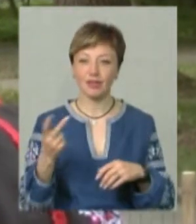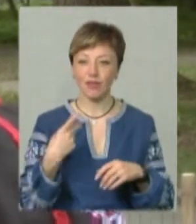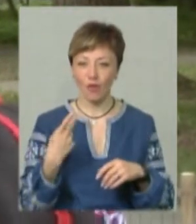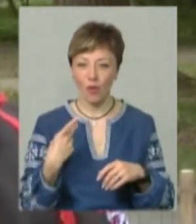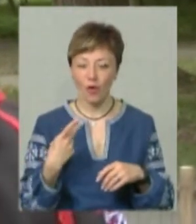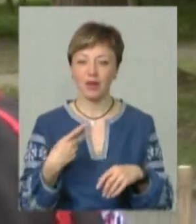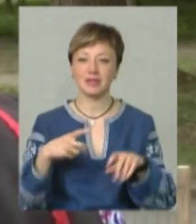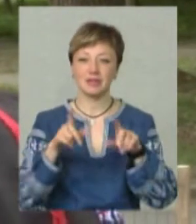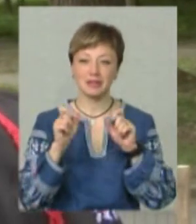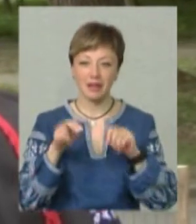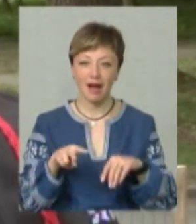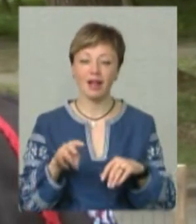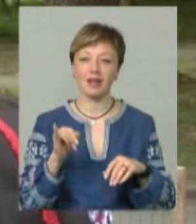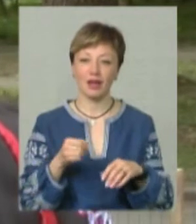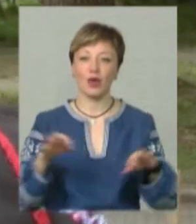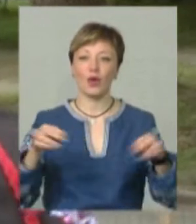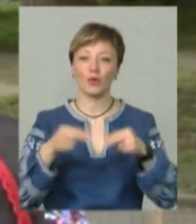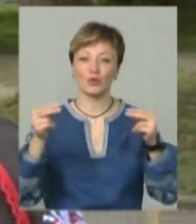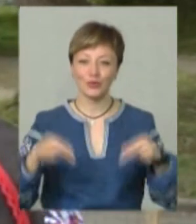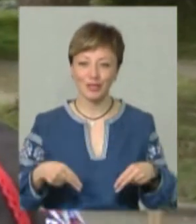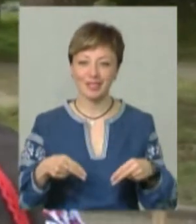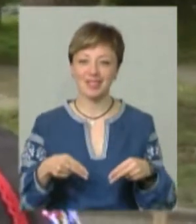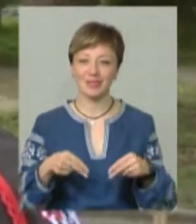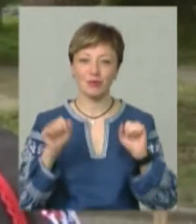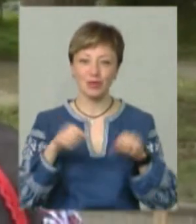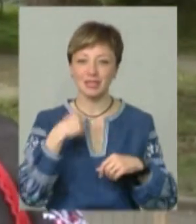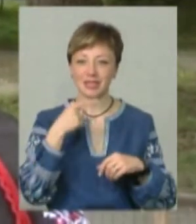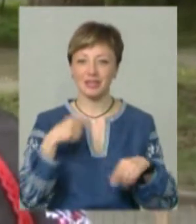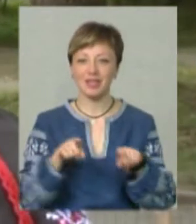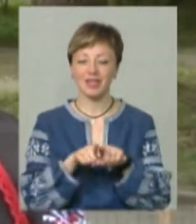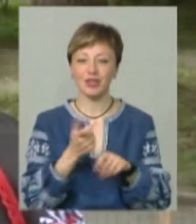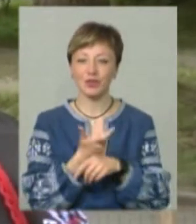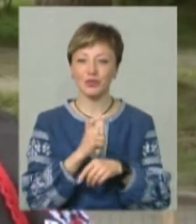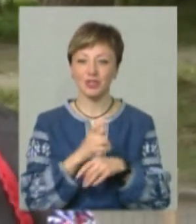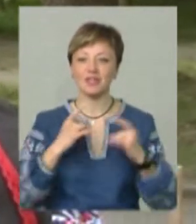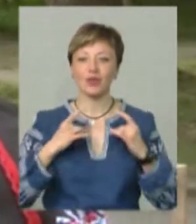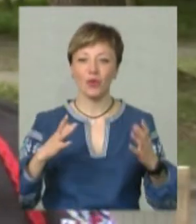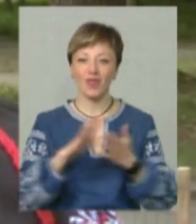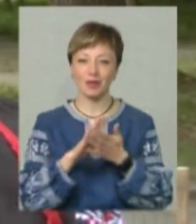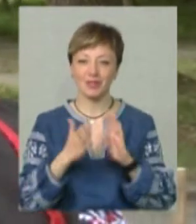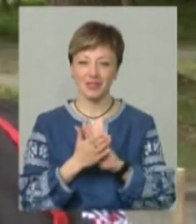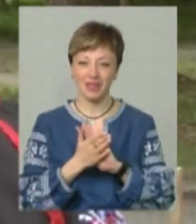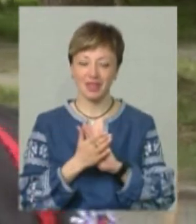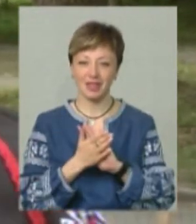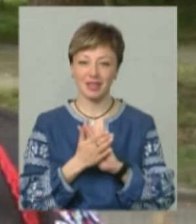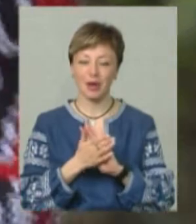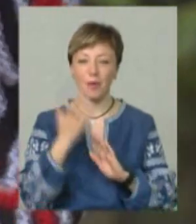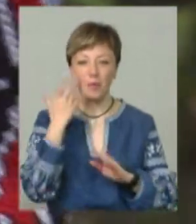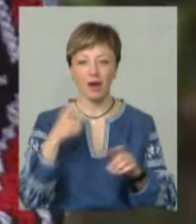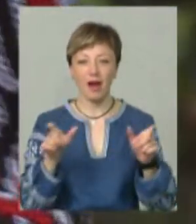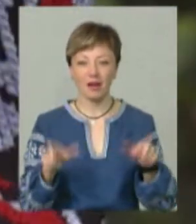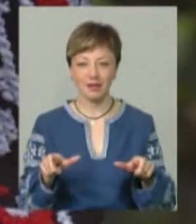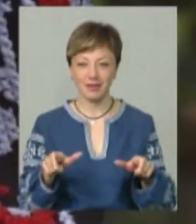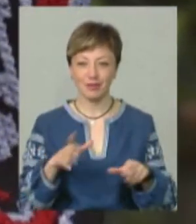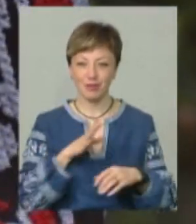2 зал, і ми одружилися, можна сказати, в такій дуже вже святковій атмосфері, при карантині.